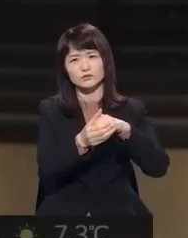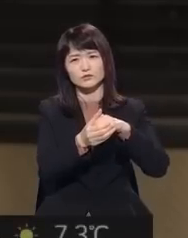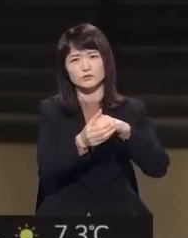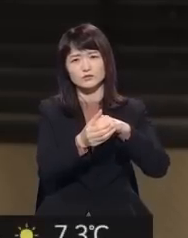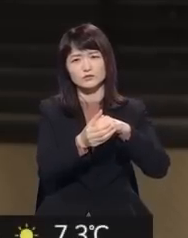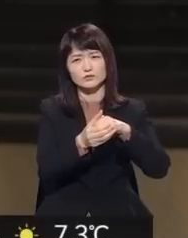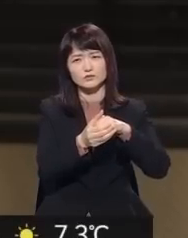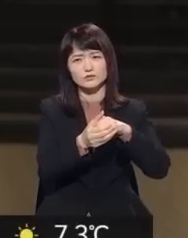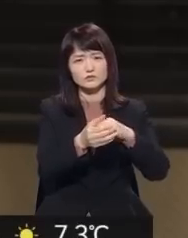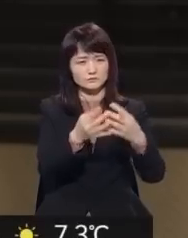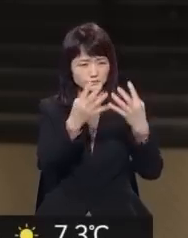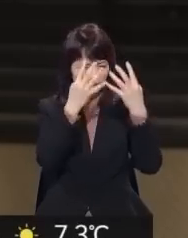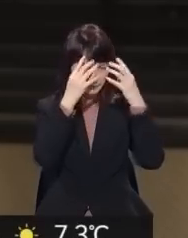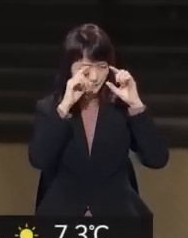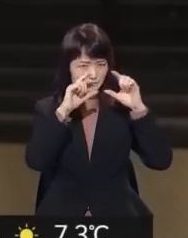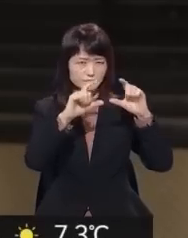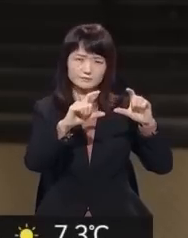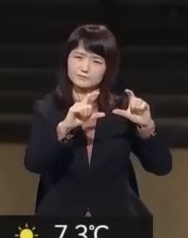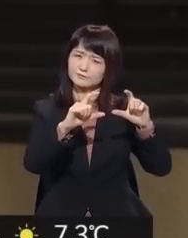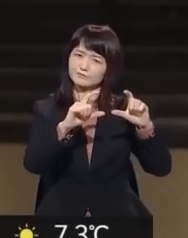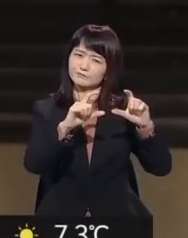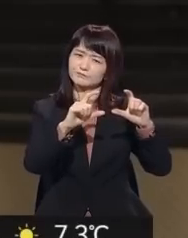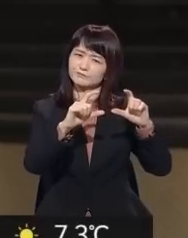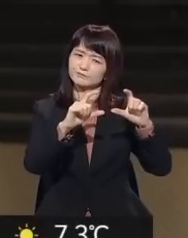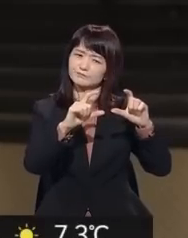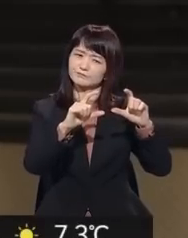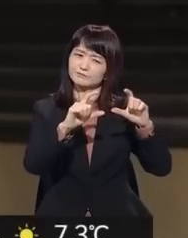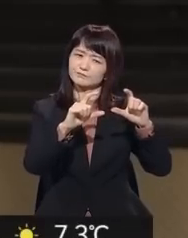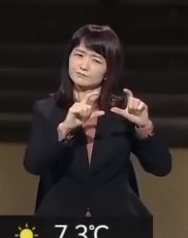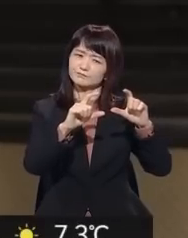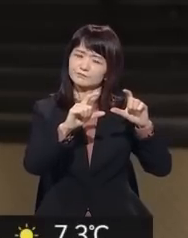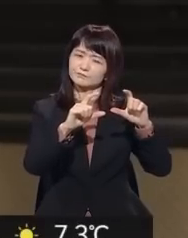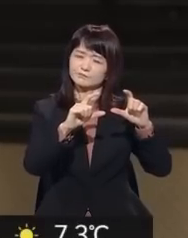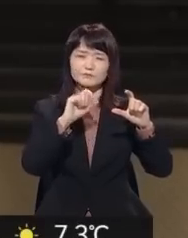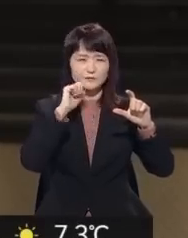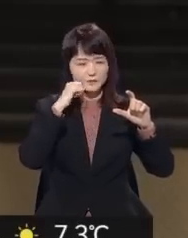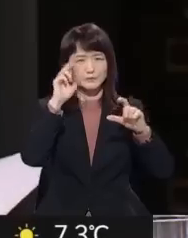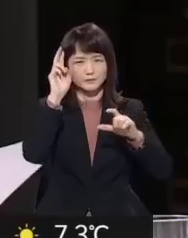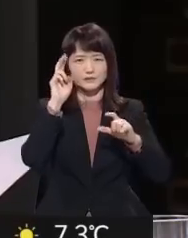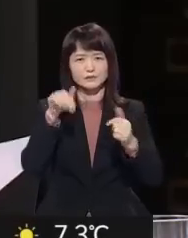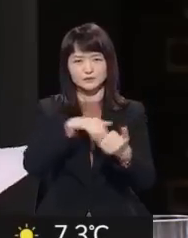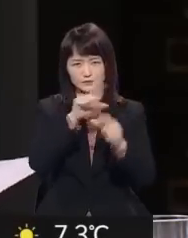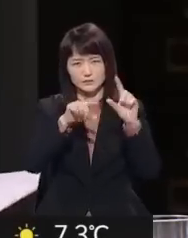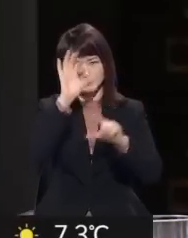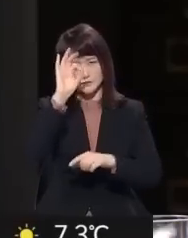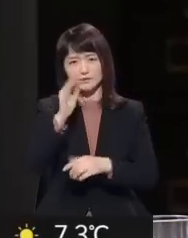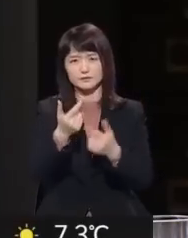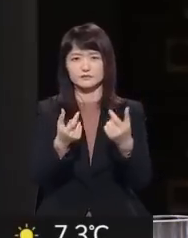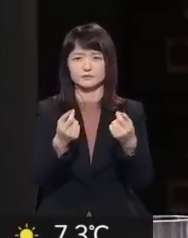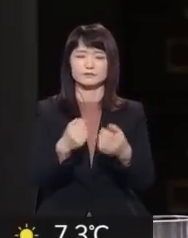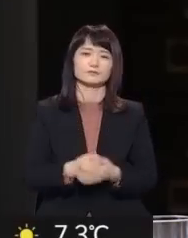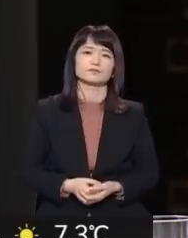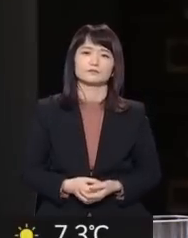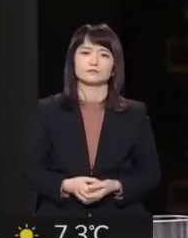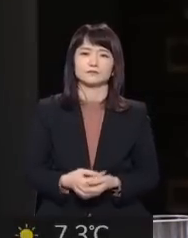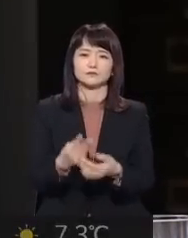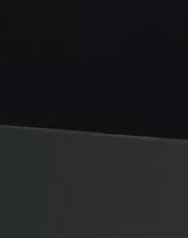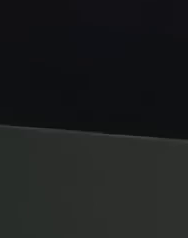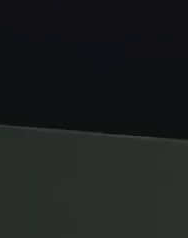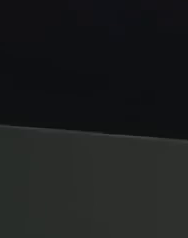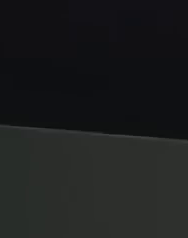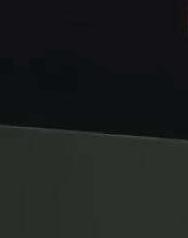뭐 시련까지 떨어질 수 있을지는 조금 지켜봐야 될 같습니다 알겠습니다 자 두 번째 사건 이렇게